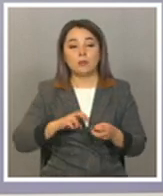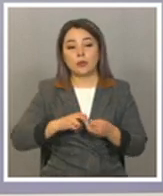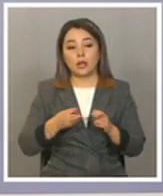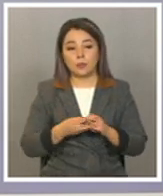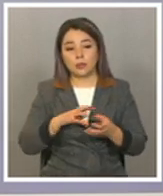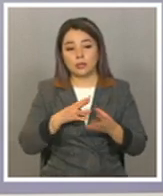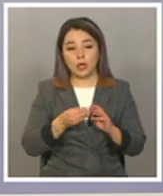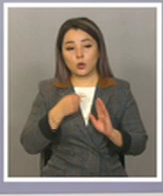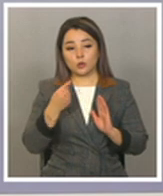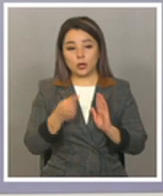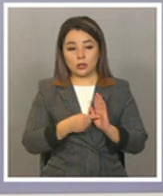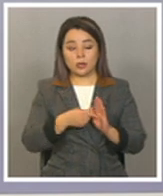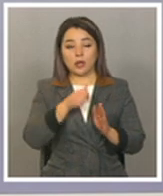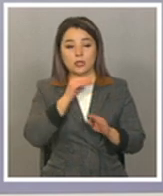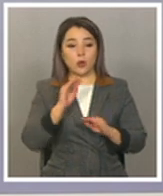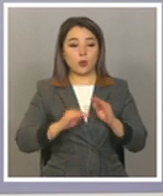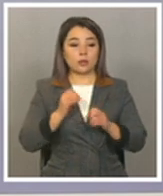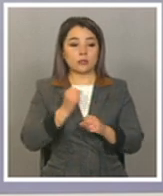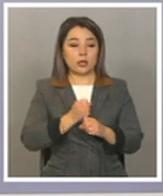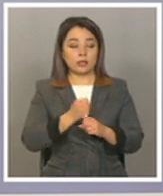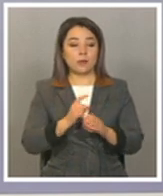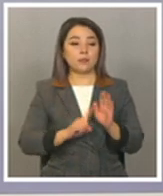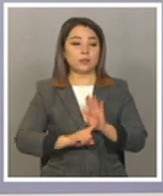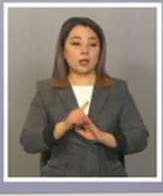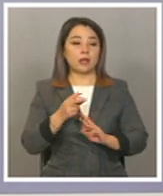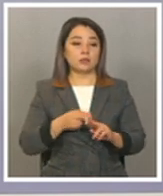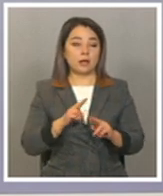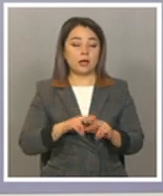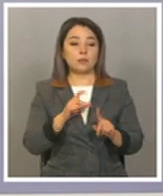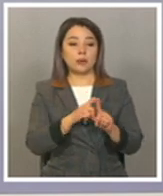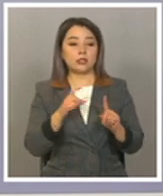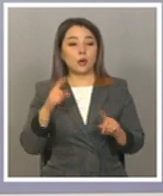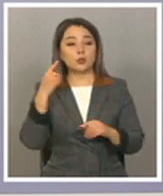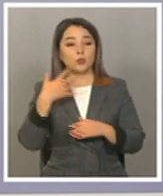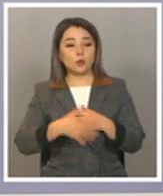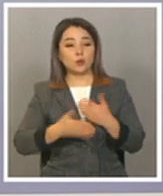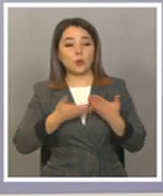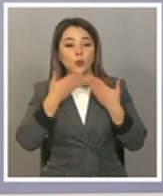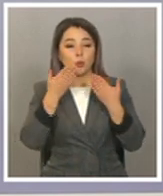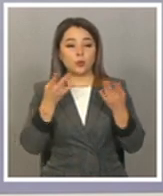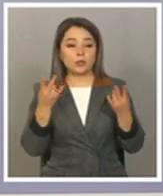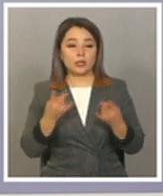проблемалық сұрақтар құрастыру үшін ең алдымен мәтінді түсініп оқып